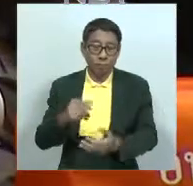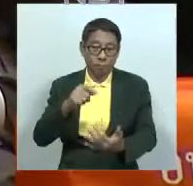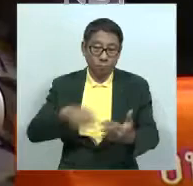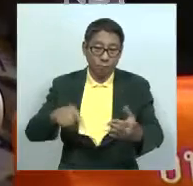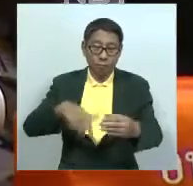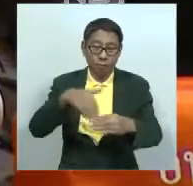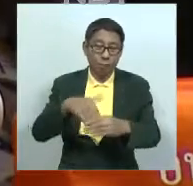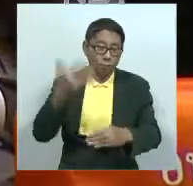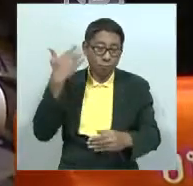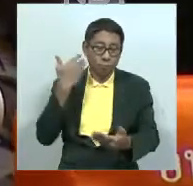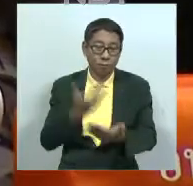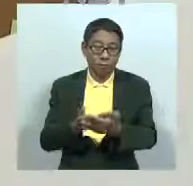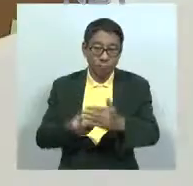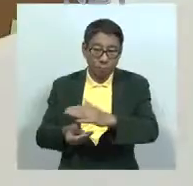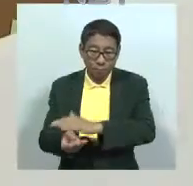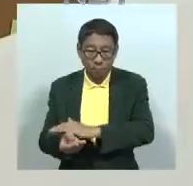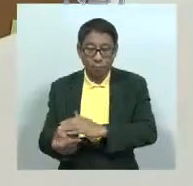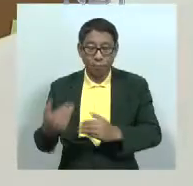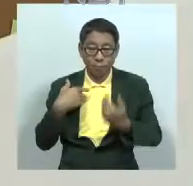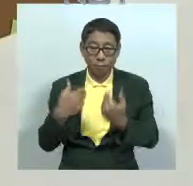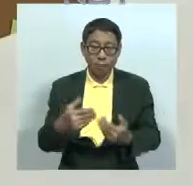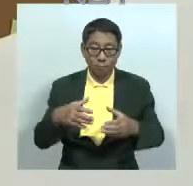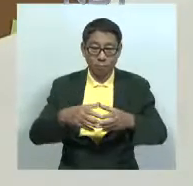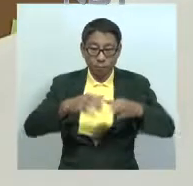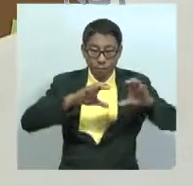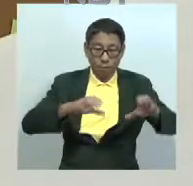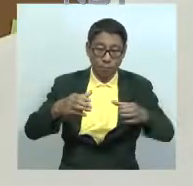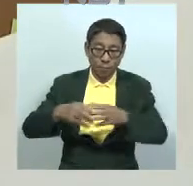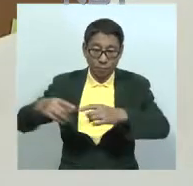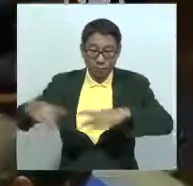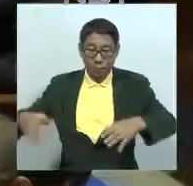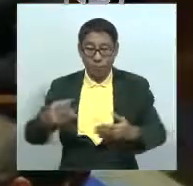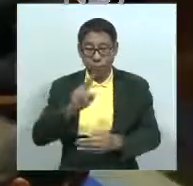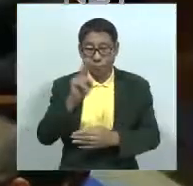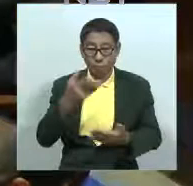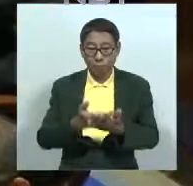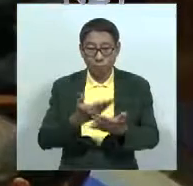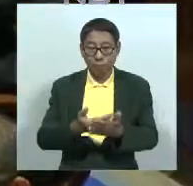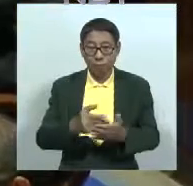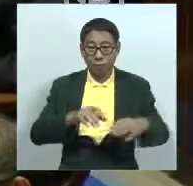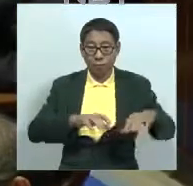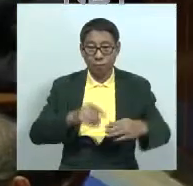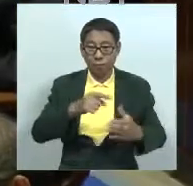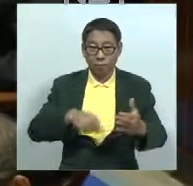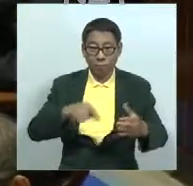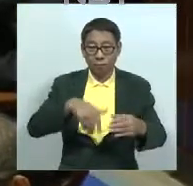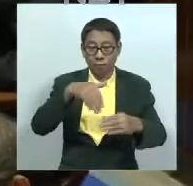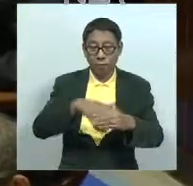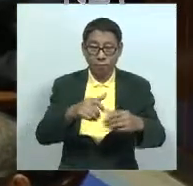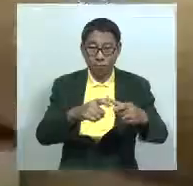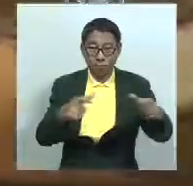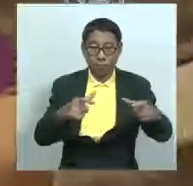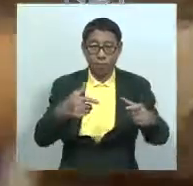มีการซื้อเสียงจำนวนมากทั้งรัฐบาลแล้วก็ฝ่ายค้านอีกทั้งยังมีการใช้งบประมาณในการจัดการเลือกตั้งมหาศาลแ